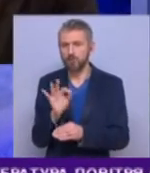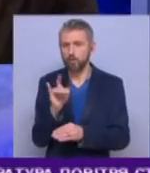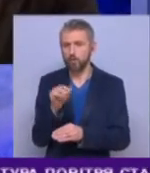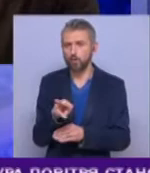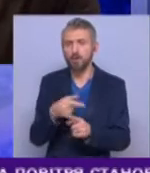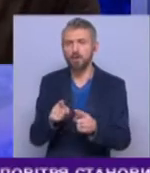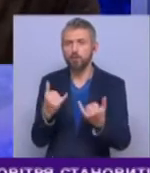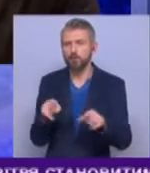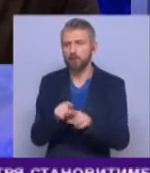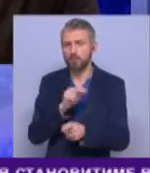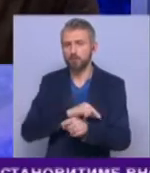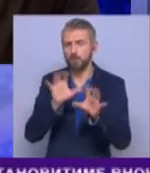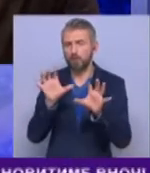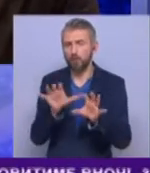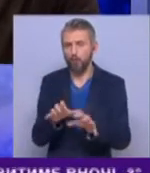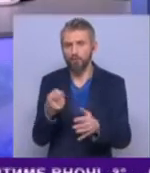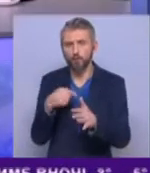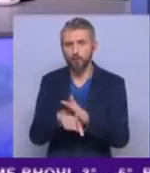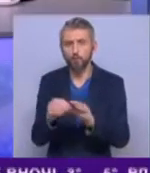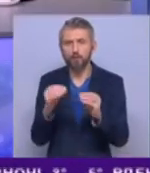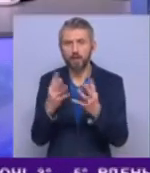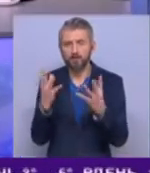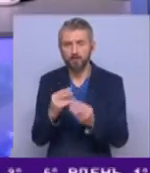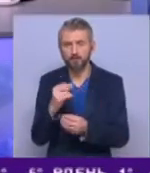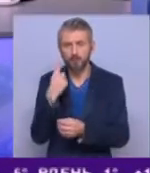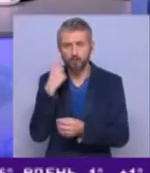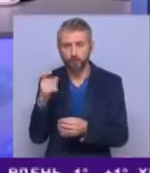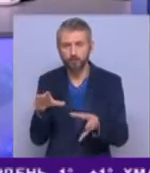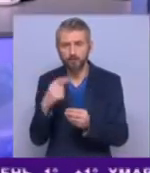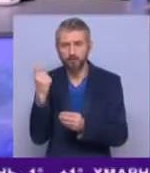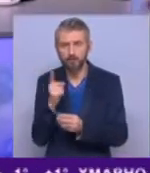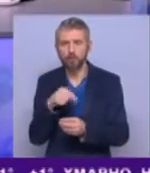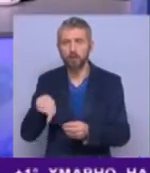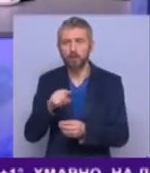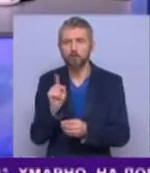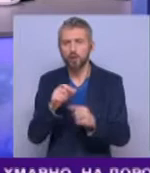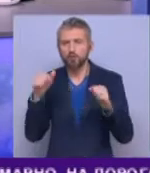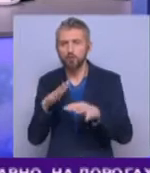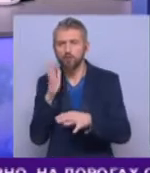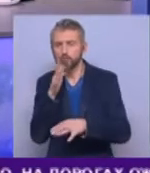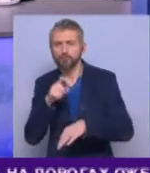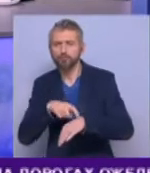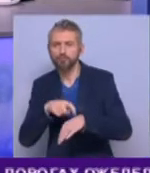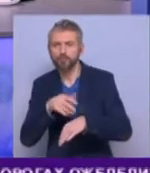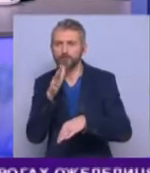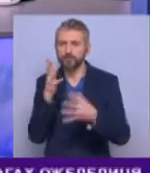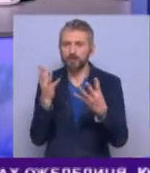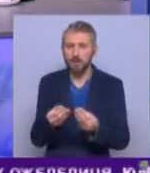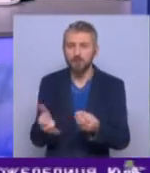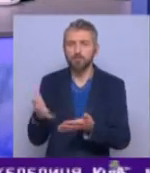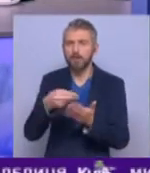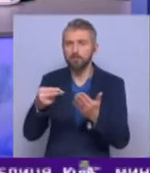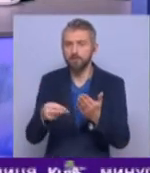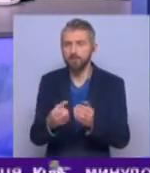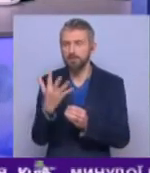Оце сьогодні так працює закон. Тобто, 10 днів на повідомлення співвласників про те, що збори тоді-то, збираєте підписи.